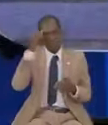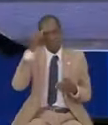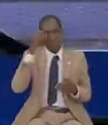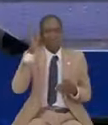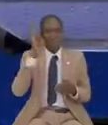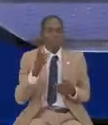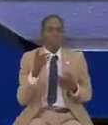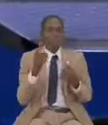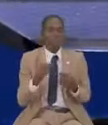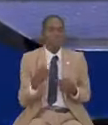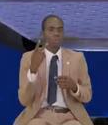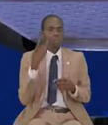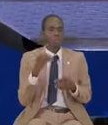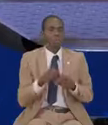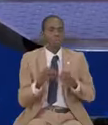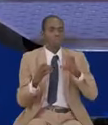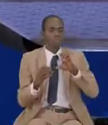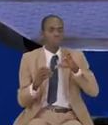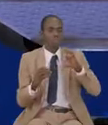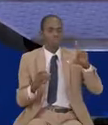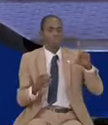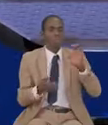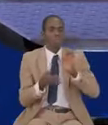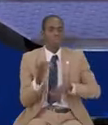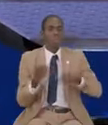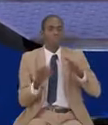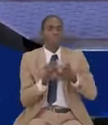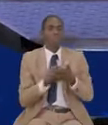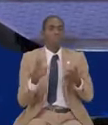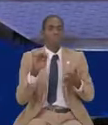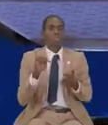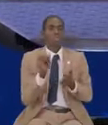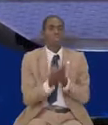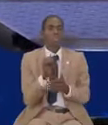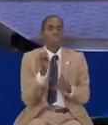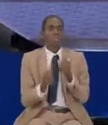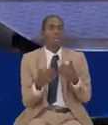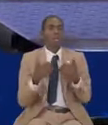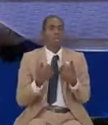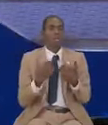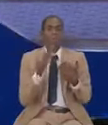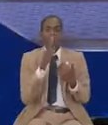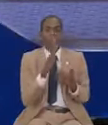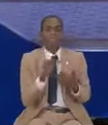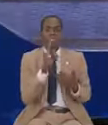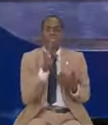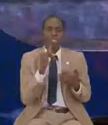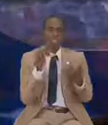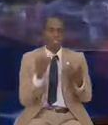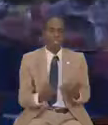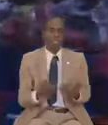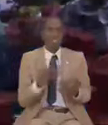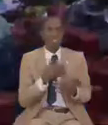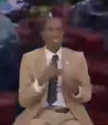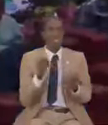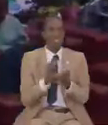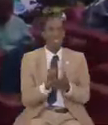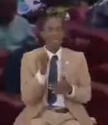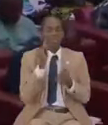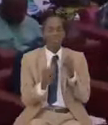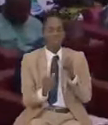ecclésiaste 3 et Christian c'est 3 verset 15 ce qui est ce qui est